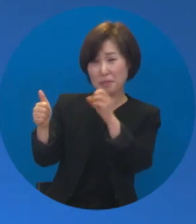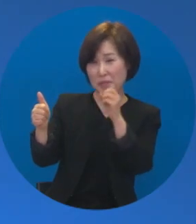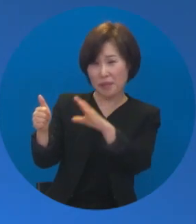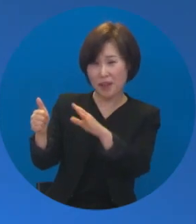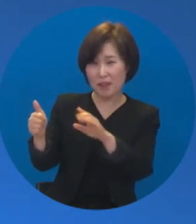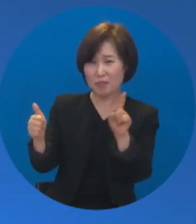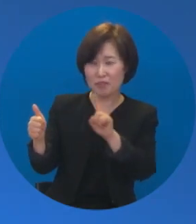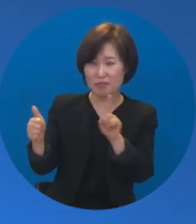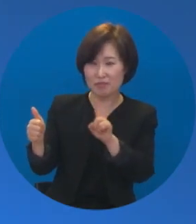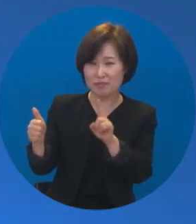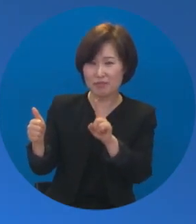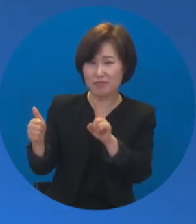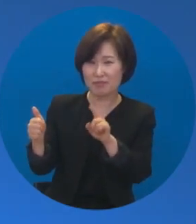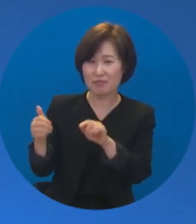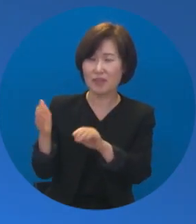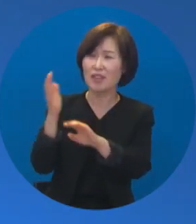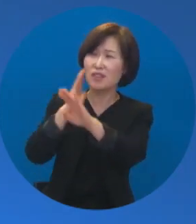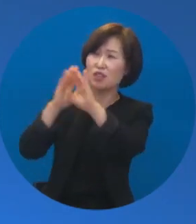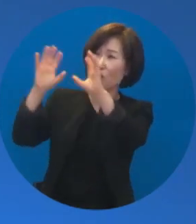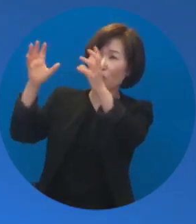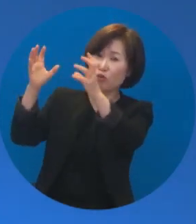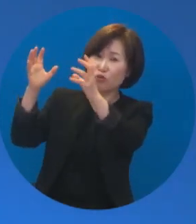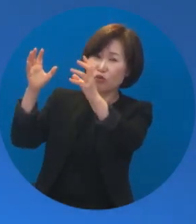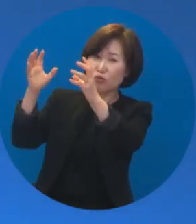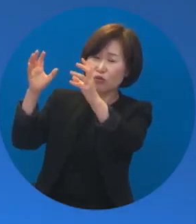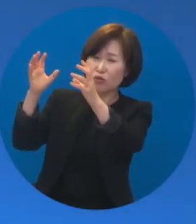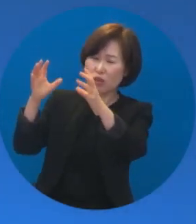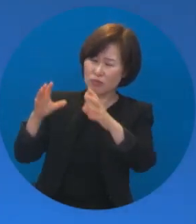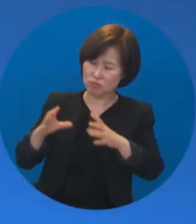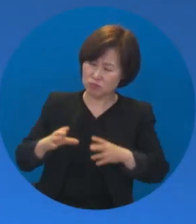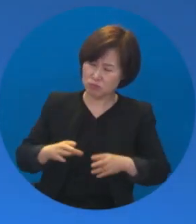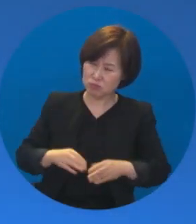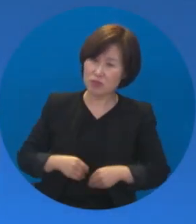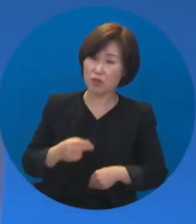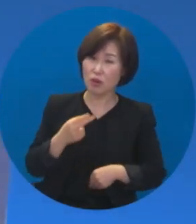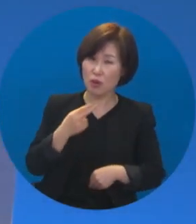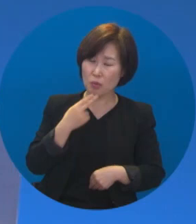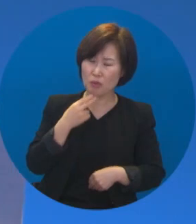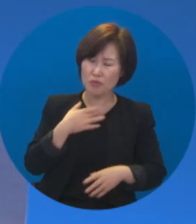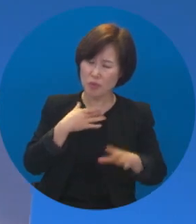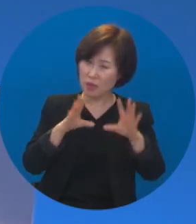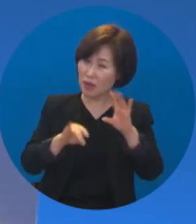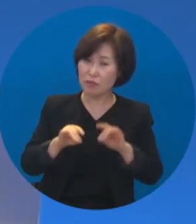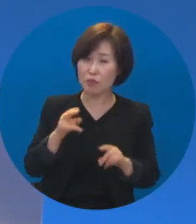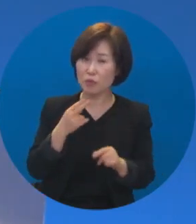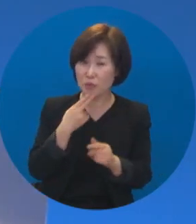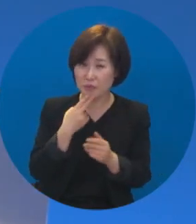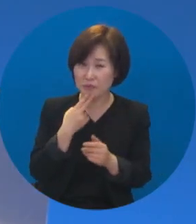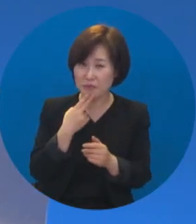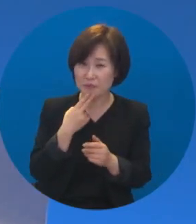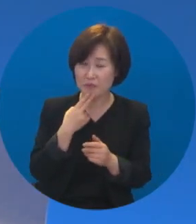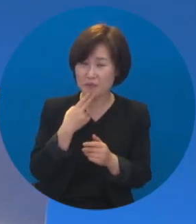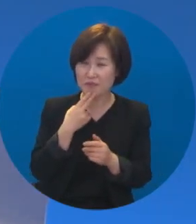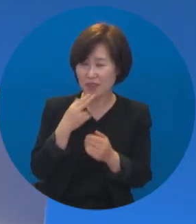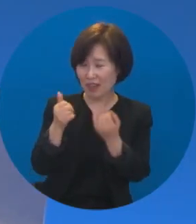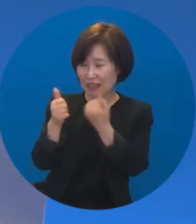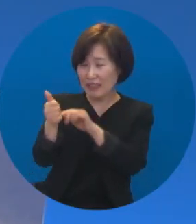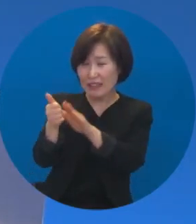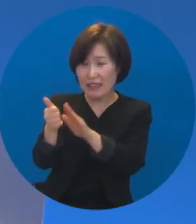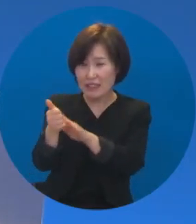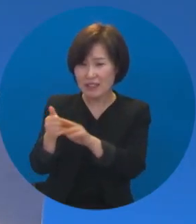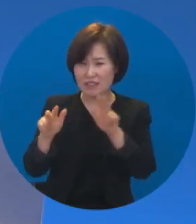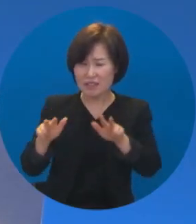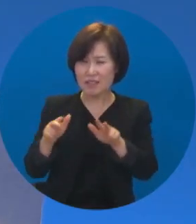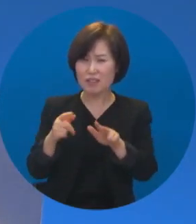천국은 목마름도 없고 굶주림도 없는 곳이래. 당신 이제 물도 못 먹고